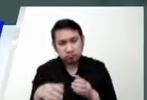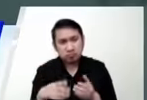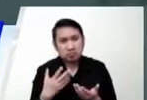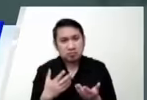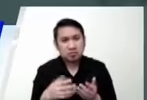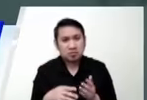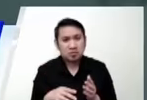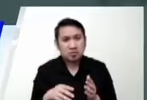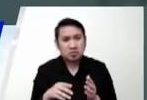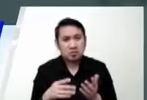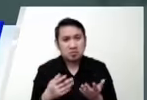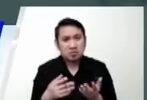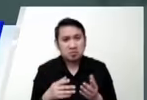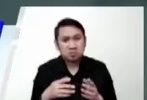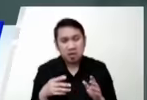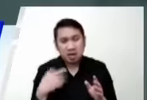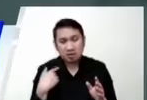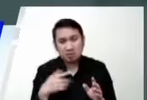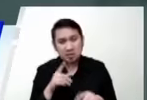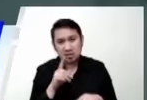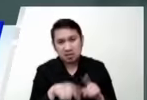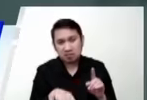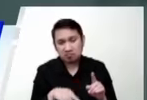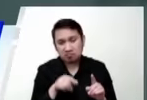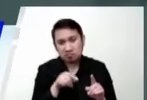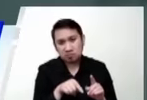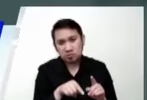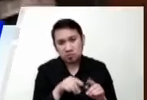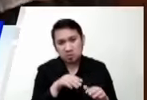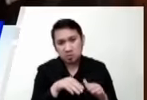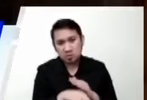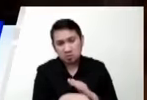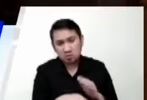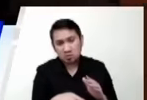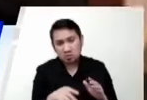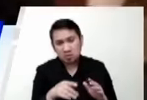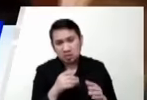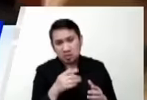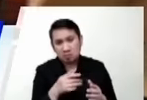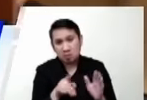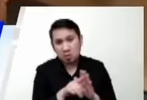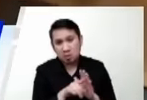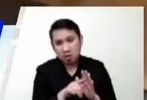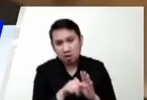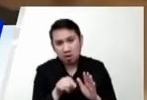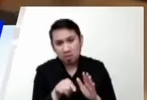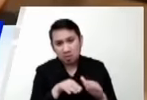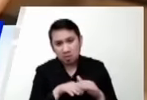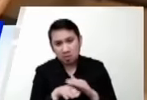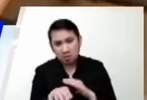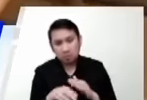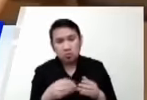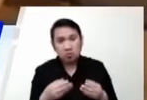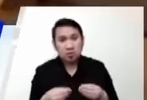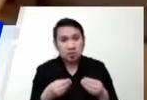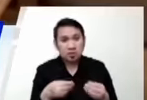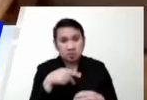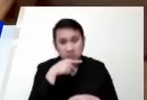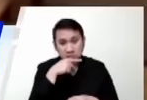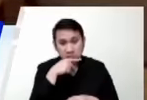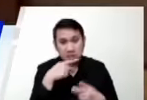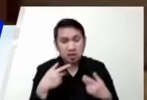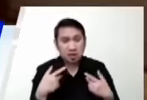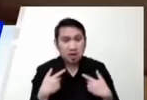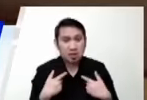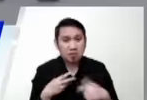din blacklisted sila, mayroon din nasa Interpol sila. Para mabigyan ng kaunting privacy, merong mga kahoy na ginamit